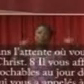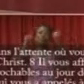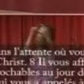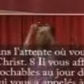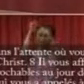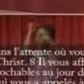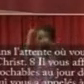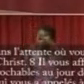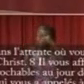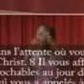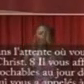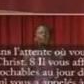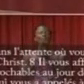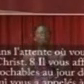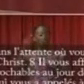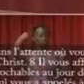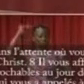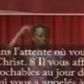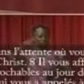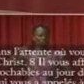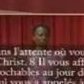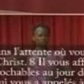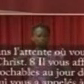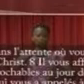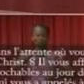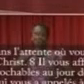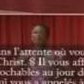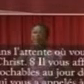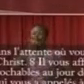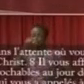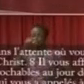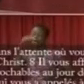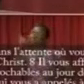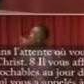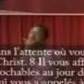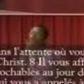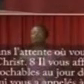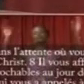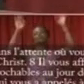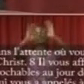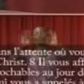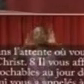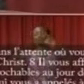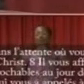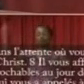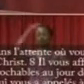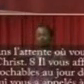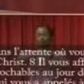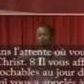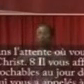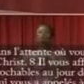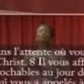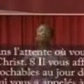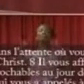fin pour que vous soyez irréprochables au jour de notre Seigneur Jésus-Christ.